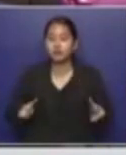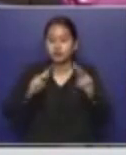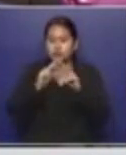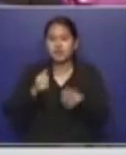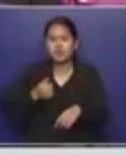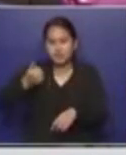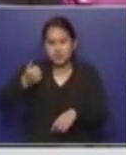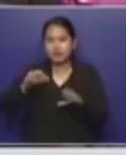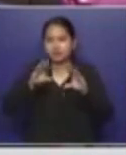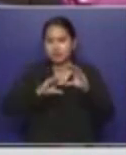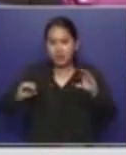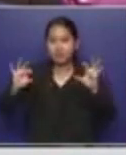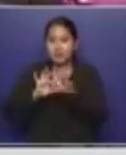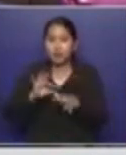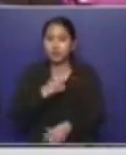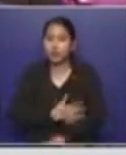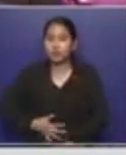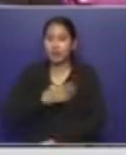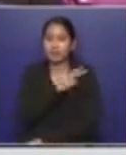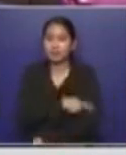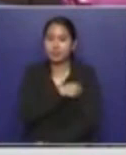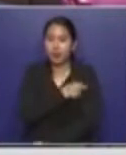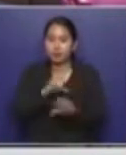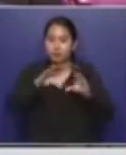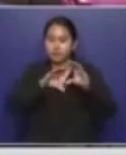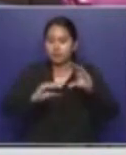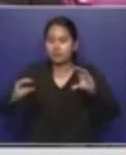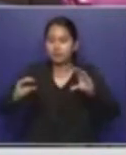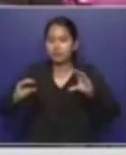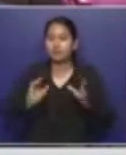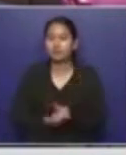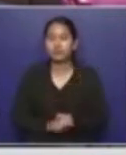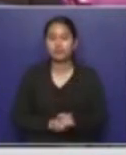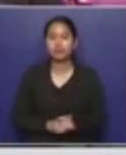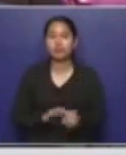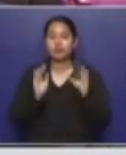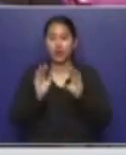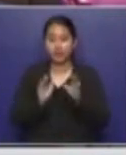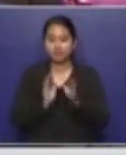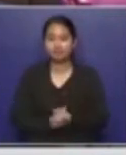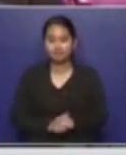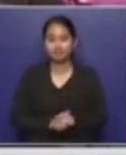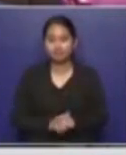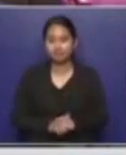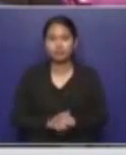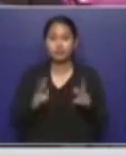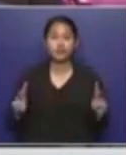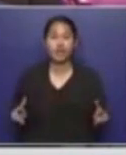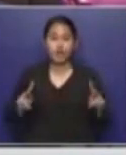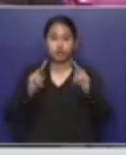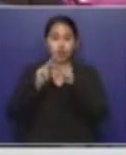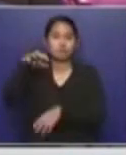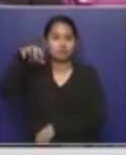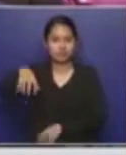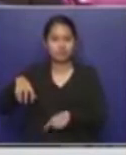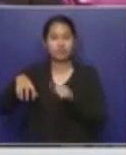างความมั่นคงทางด้านสาธารณสุขและความมั่นคงทางด้านเศรษฐกิจก็ฝากไว้อีกกระทรวงหนึ่งนะครับที่พวกเ